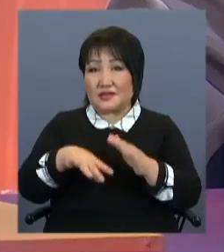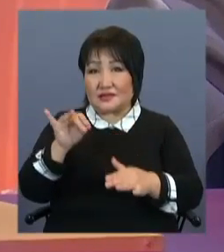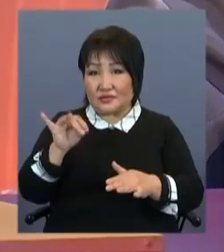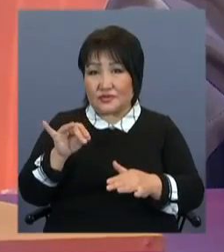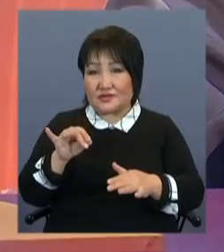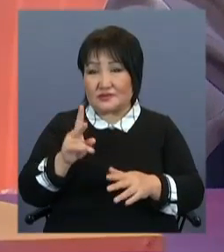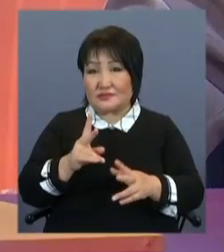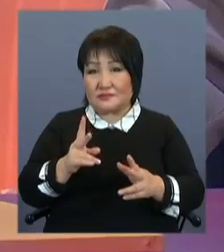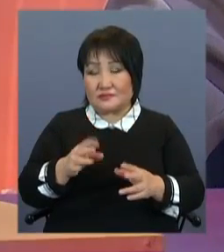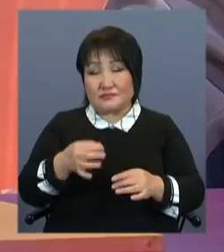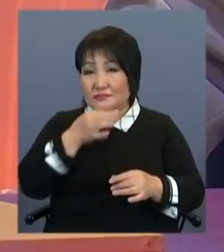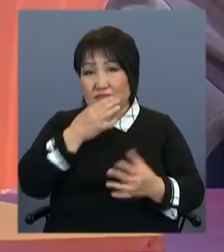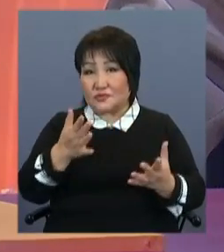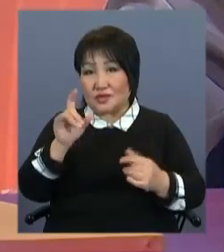келмейді.